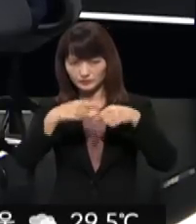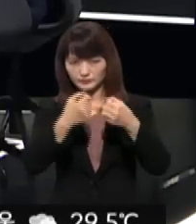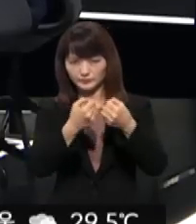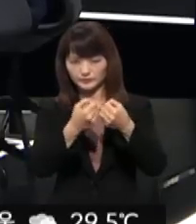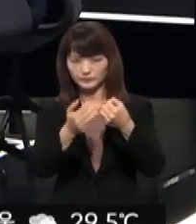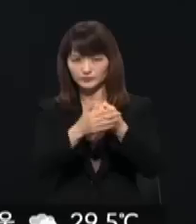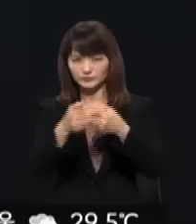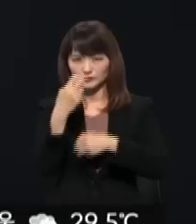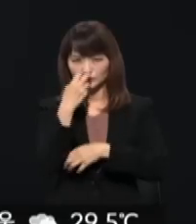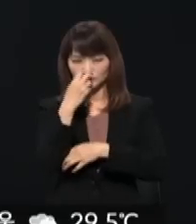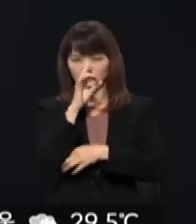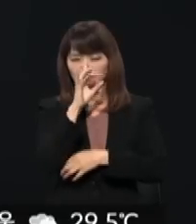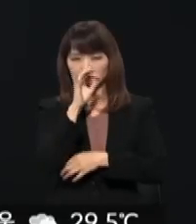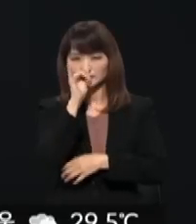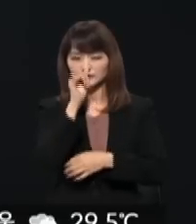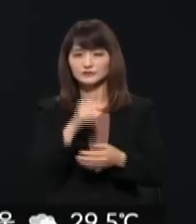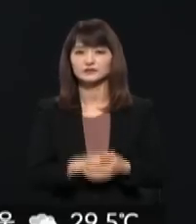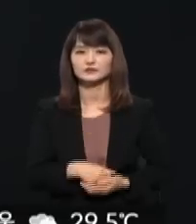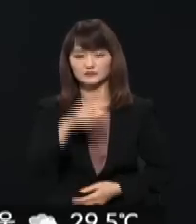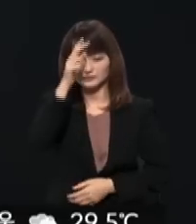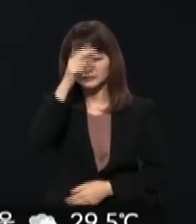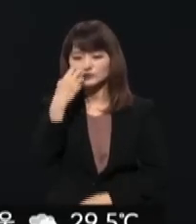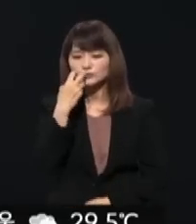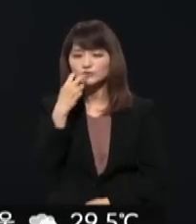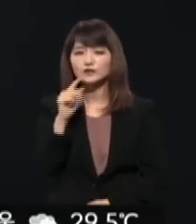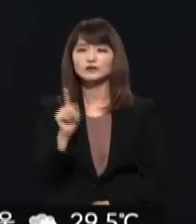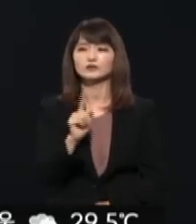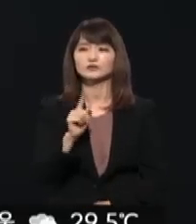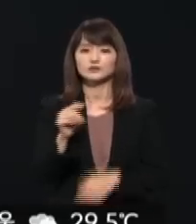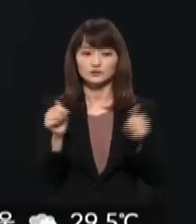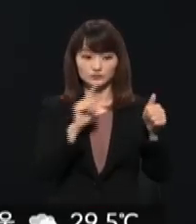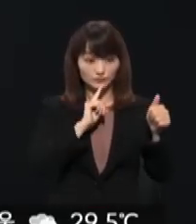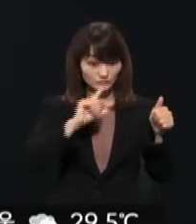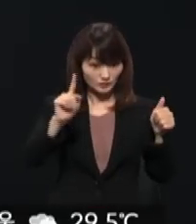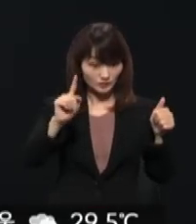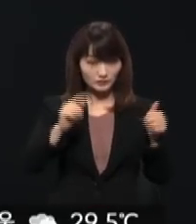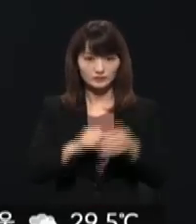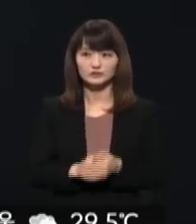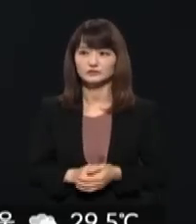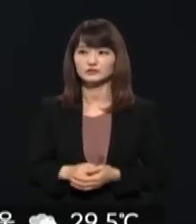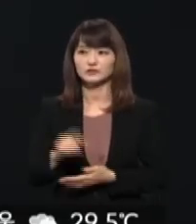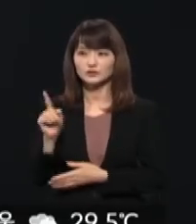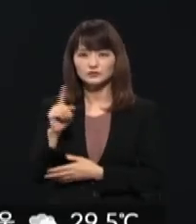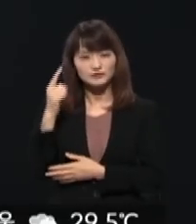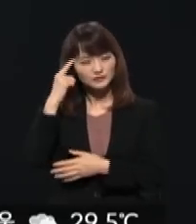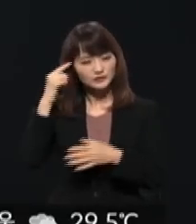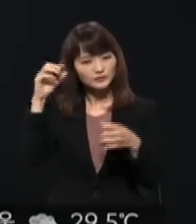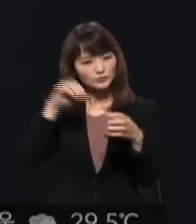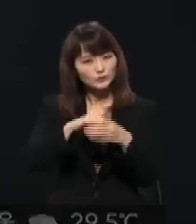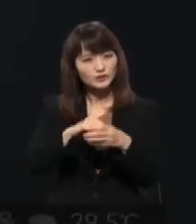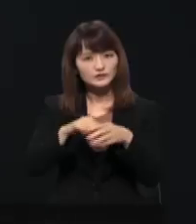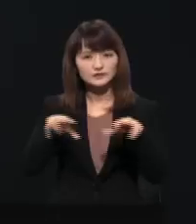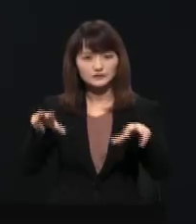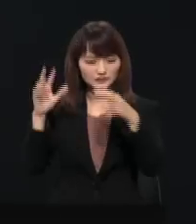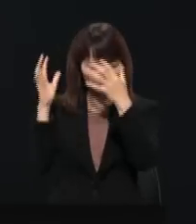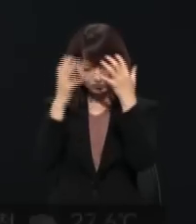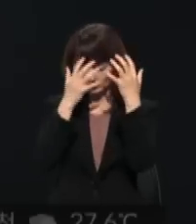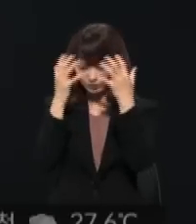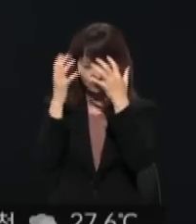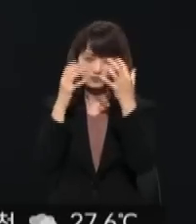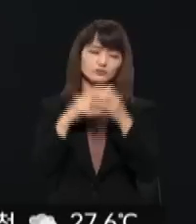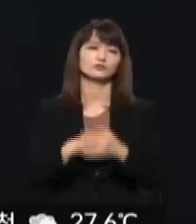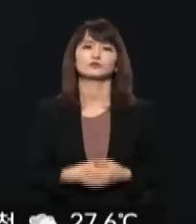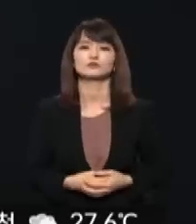왜냐면 경찰도 이제이 수사를 놓고 어느 것을 기소하고 어느 것을 북에서 의견을 넣어야 될지를 혼란인 거예요